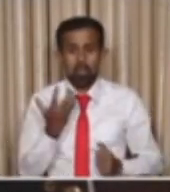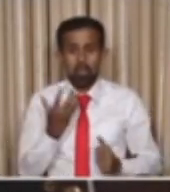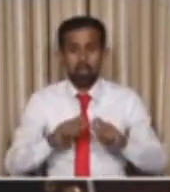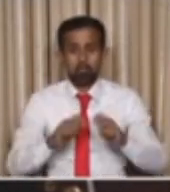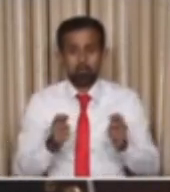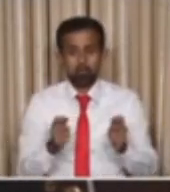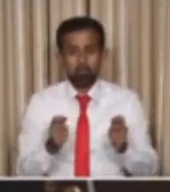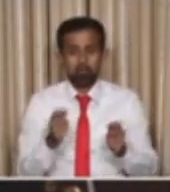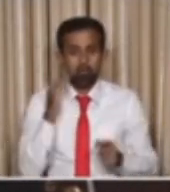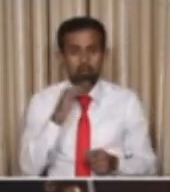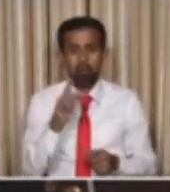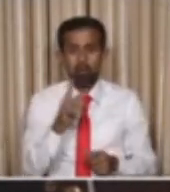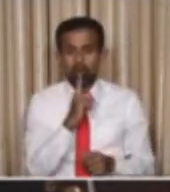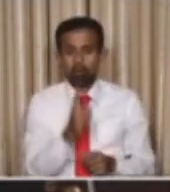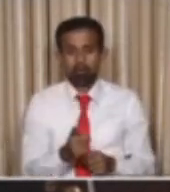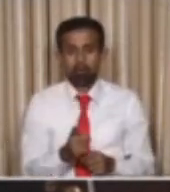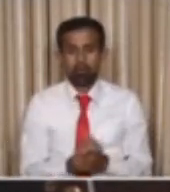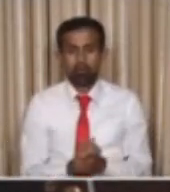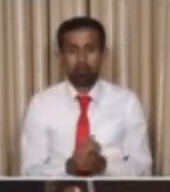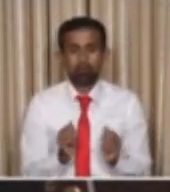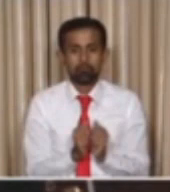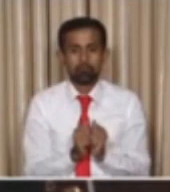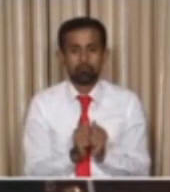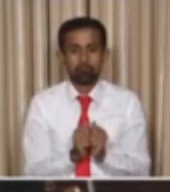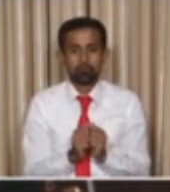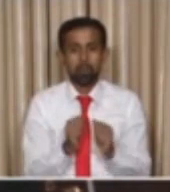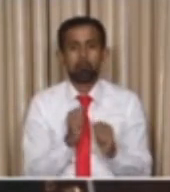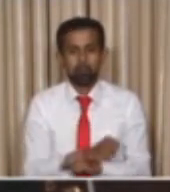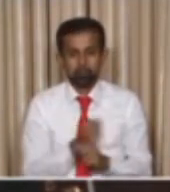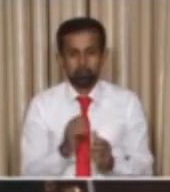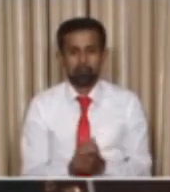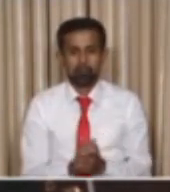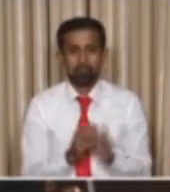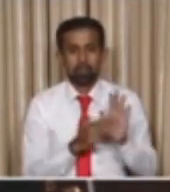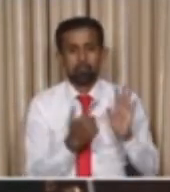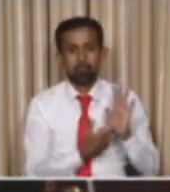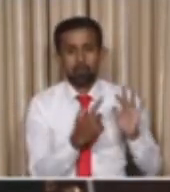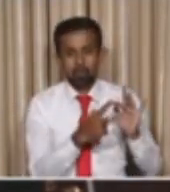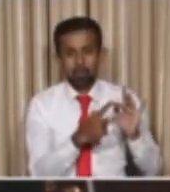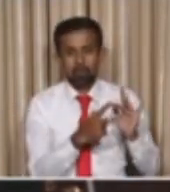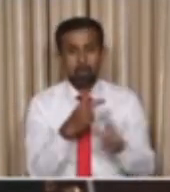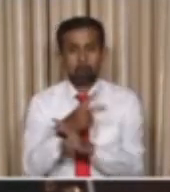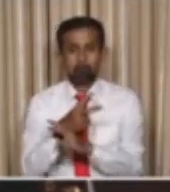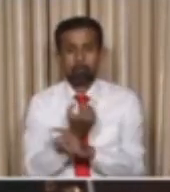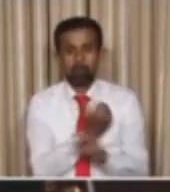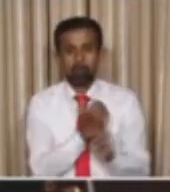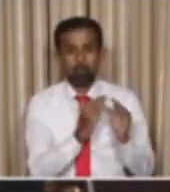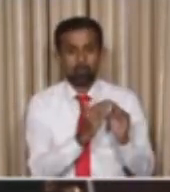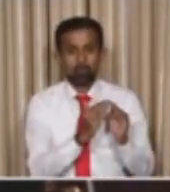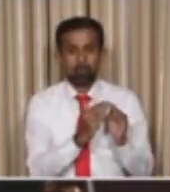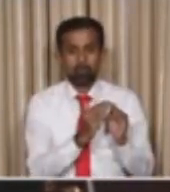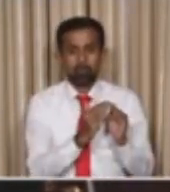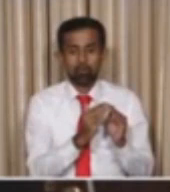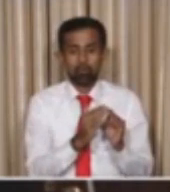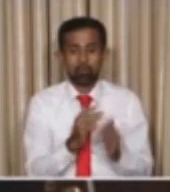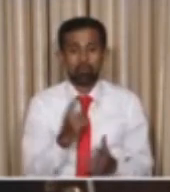යන්ත්‍රය කියලා සාමාන්‍ය මිනිස්සු හඳුන්වන්නේ. මේකෙත් ක්‍රියාකාරීත්වය දැන් අඩපණ වෙලා තියෙන්නේ. MRI යන්ත්‍ර පේරදිනේ රෝහලේ